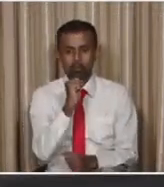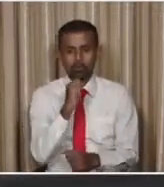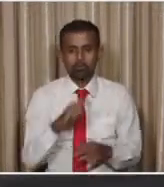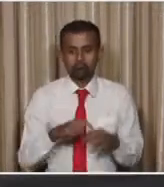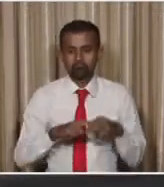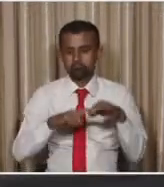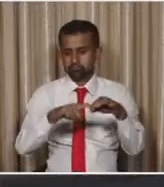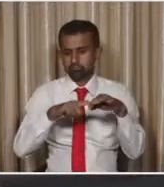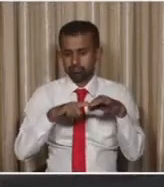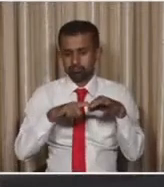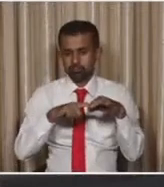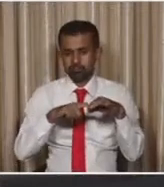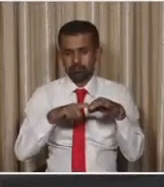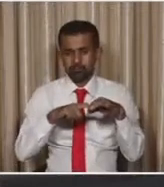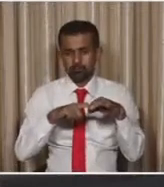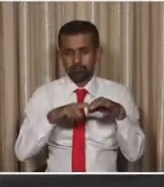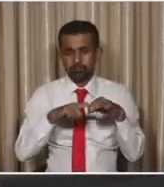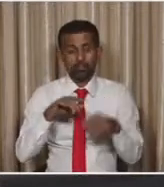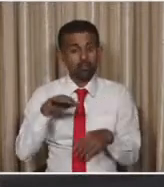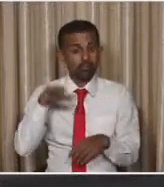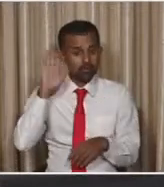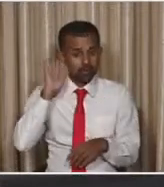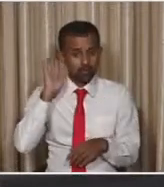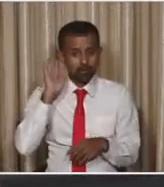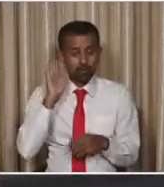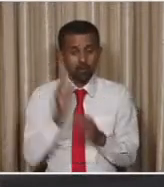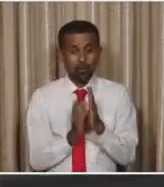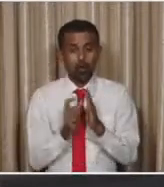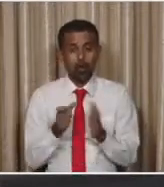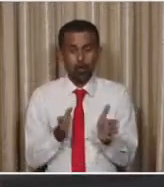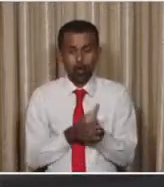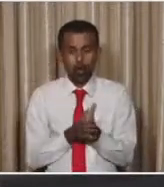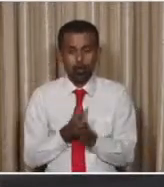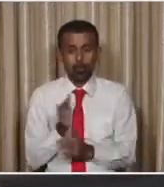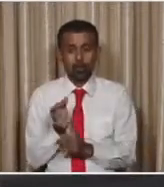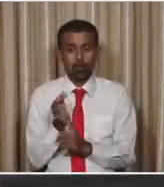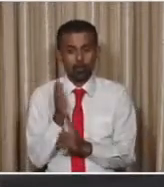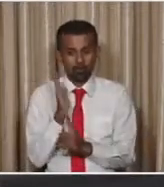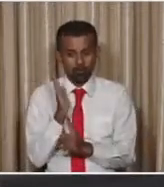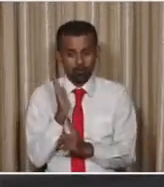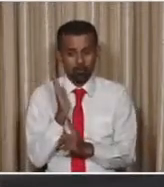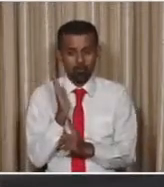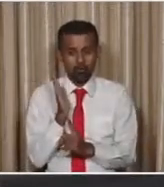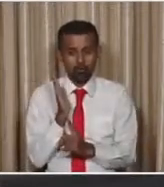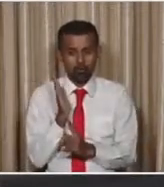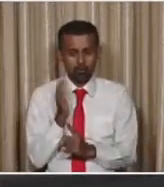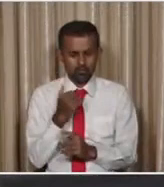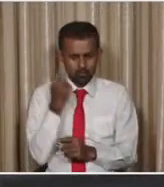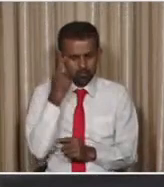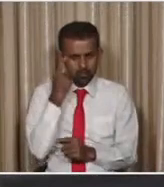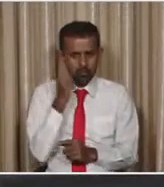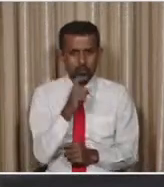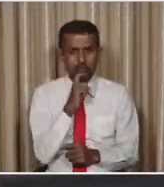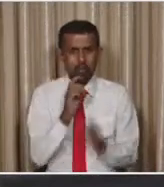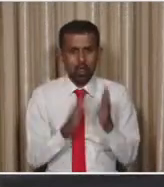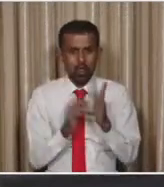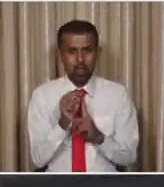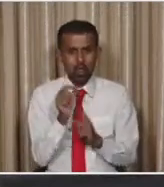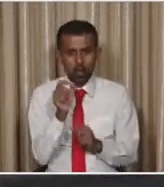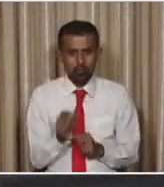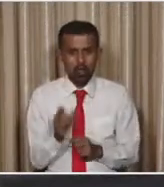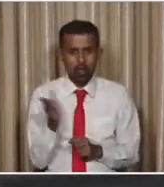prashna karanna one ewakata varaprasada kamutuwe sabhapati hatiyata mama hitanawa adhikarana emathitumat